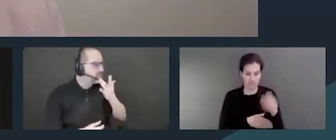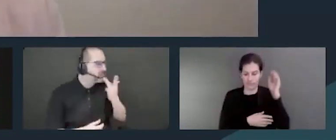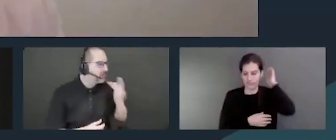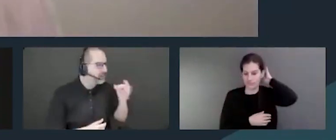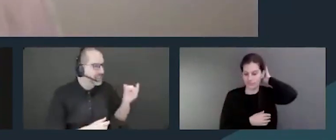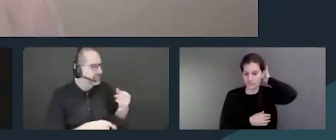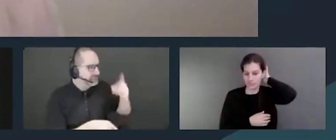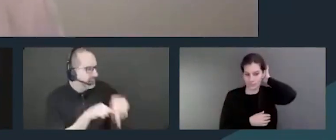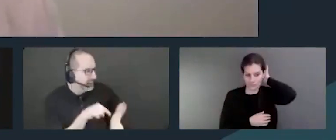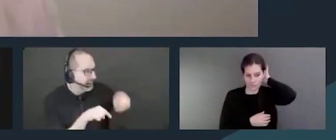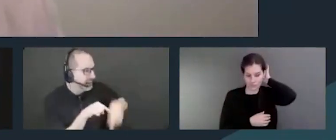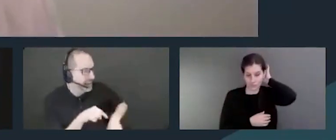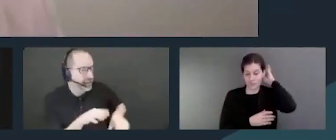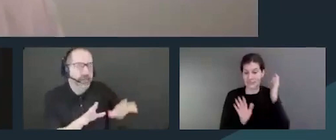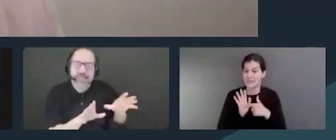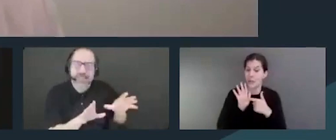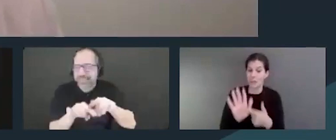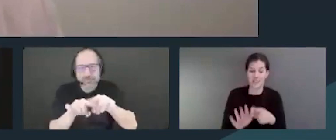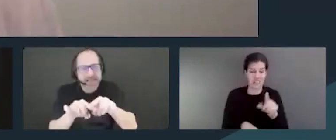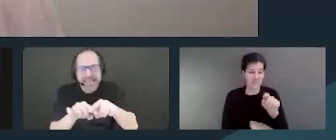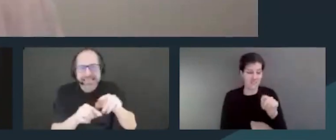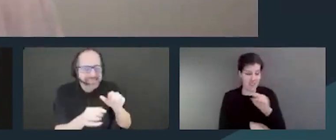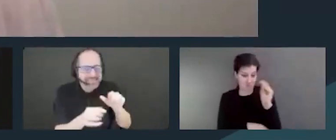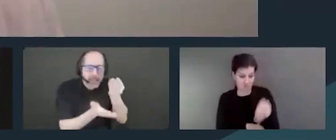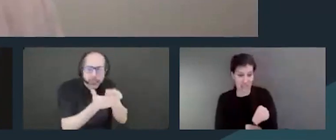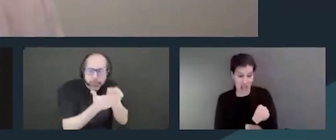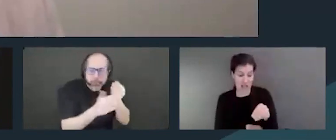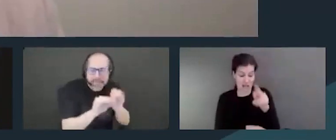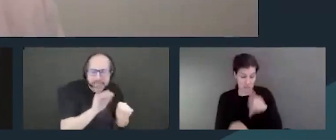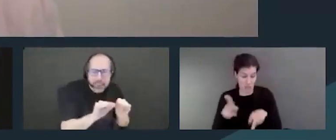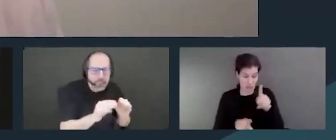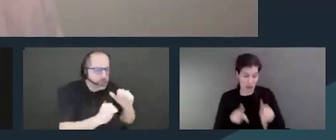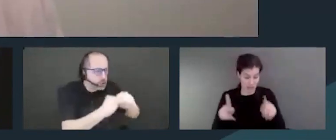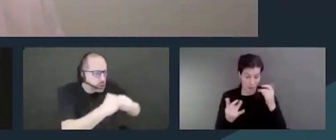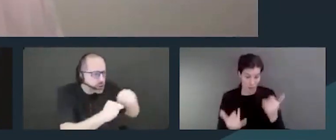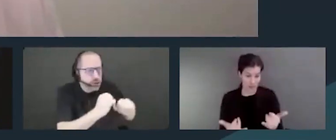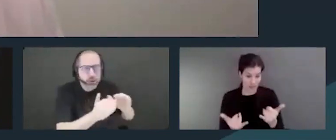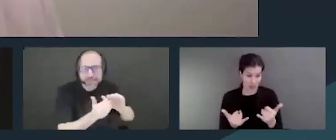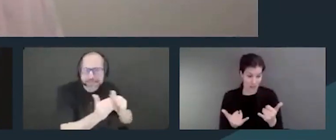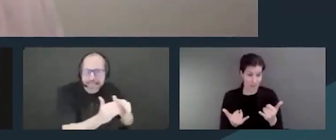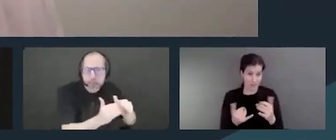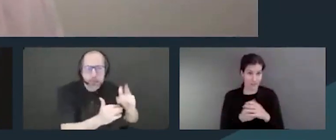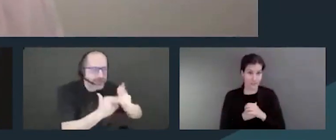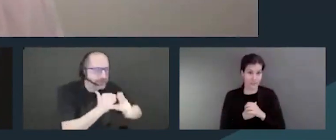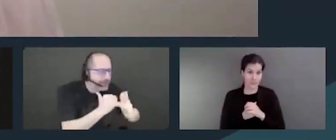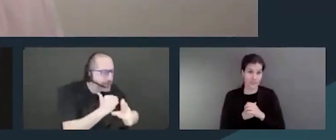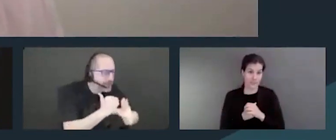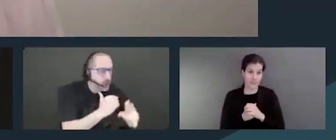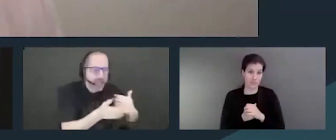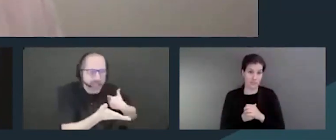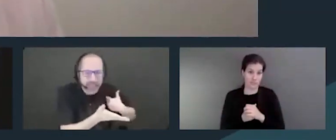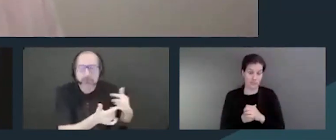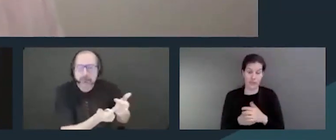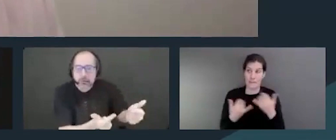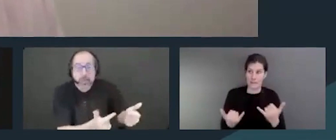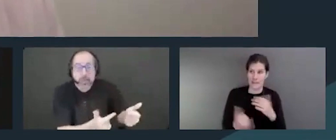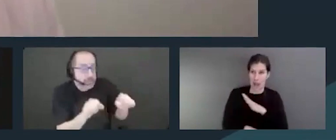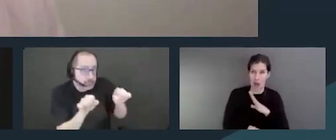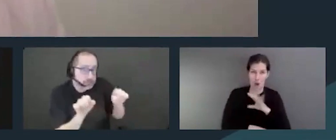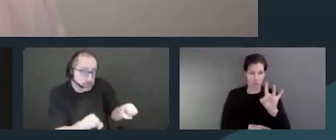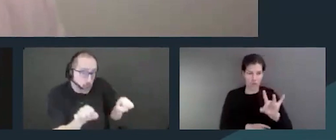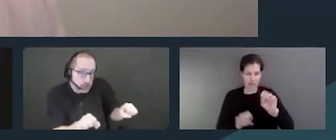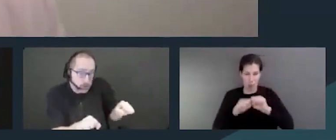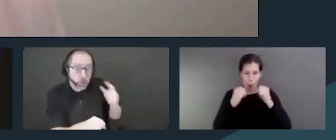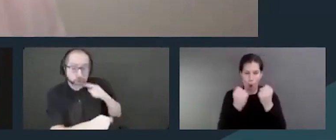de la ville, son budget et le temps ou la fréquence des services fournis, il se peut qu'il n'y ait pas